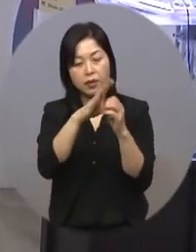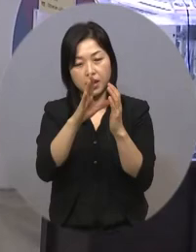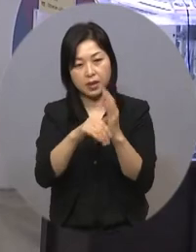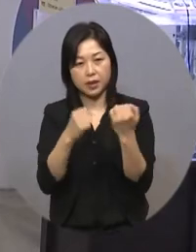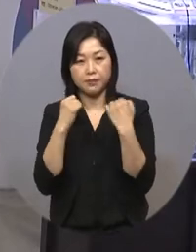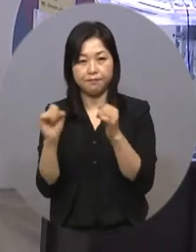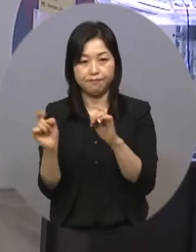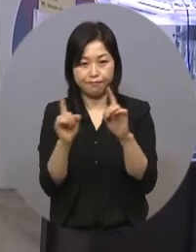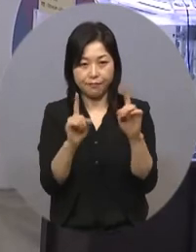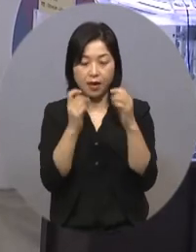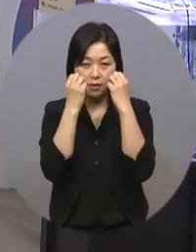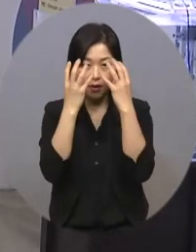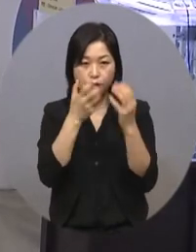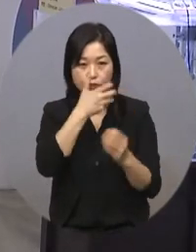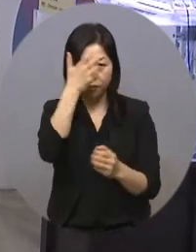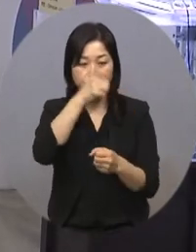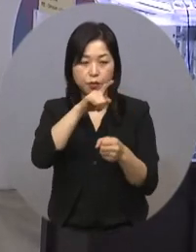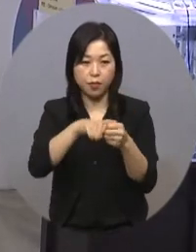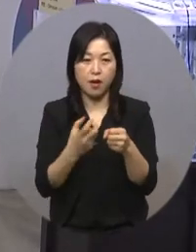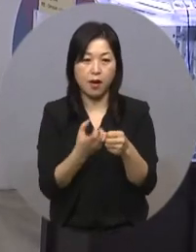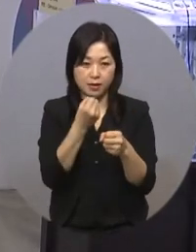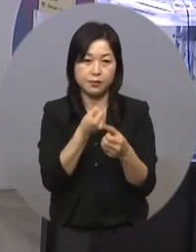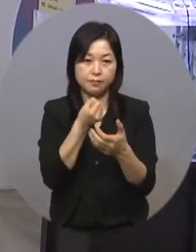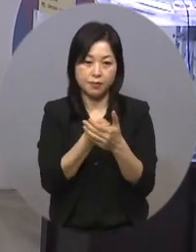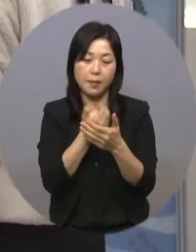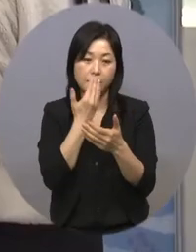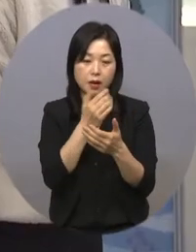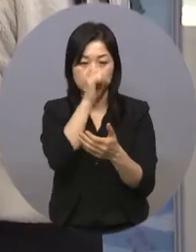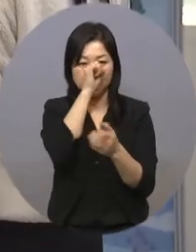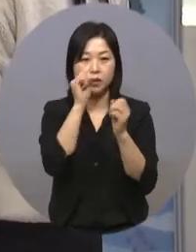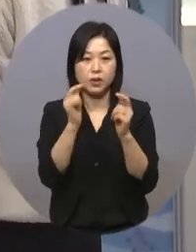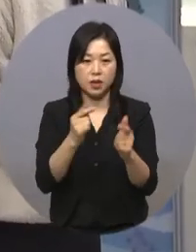갖고 새로운 꿈과 목표를 다짐해보는 좋은